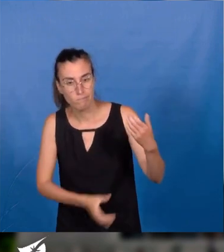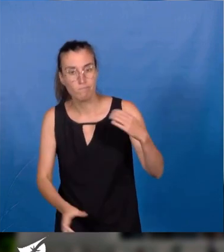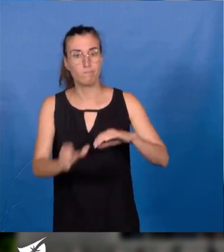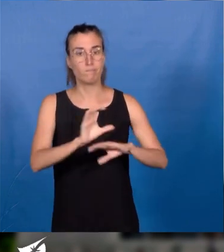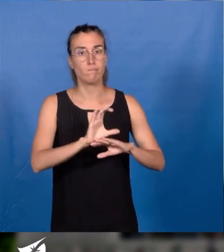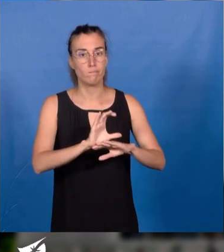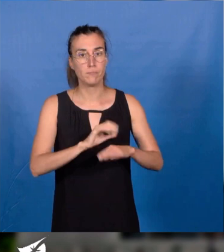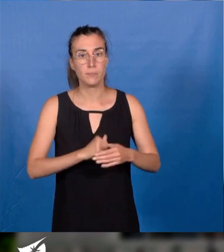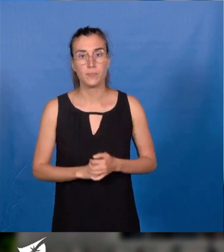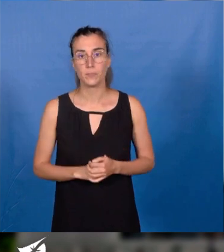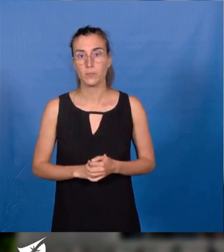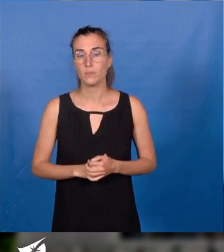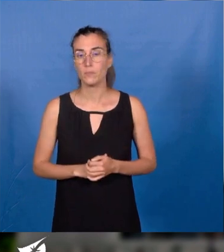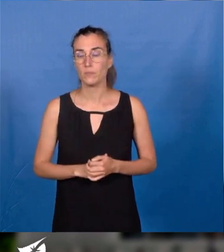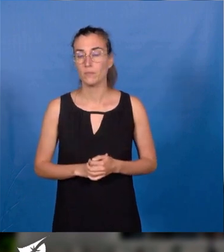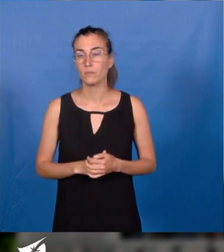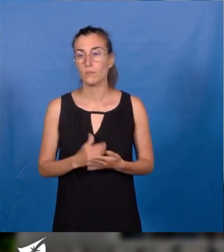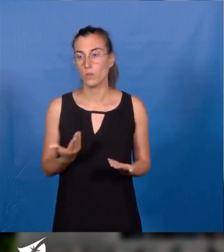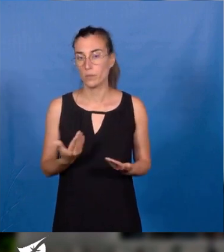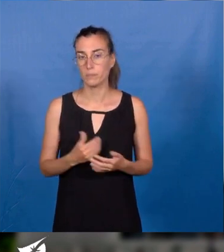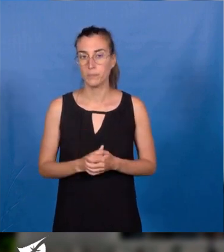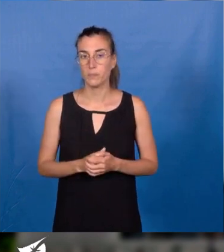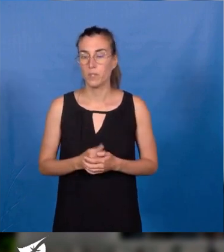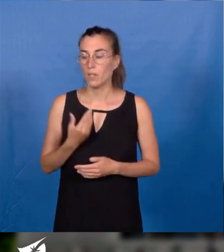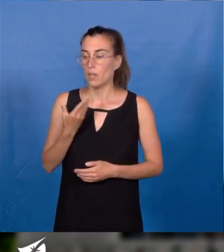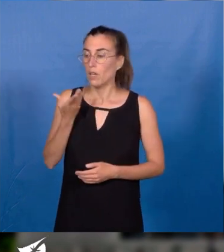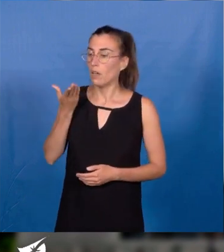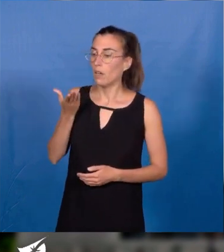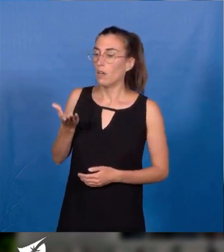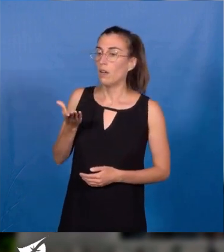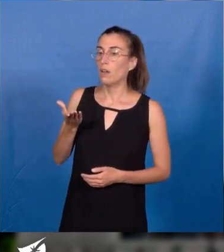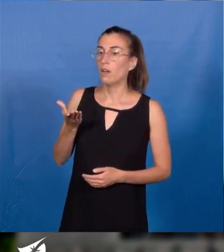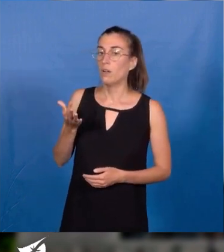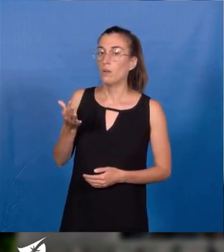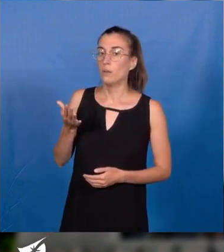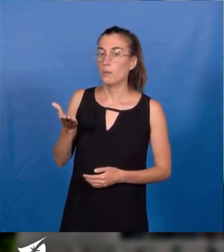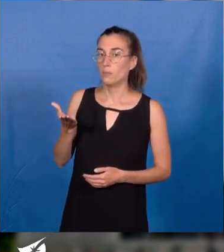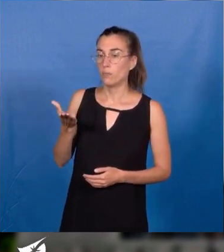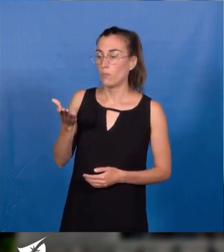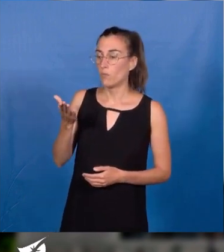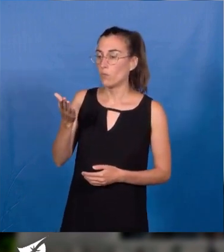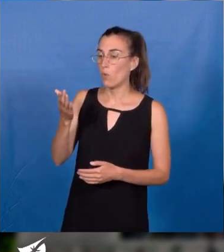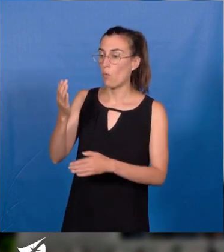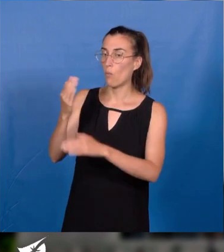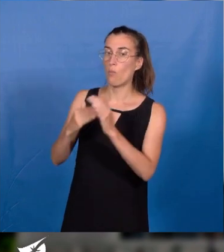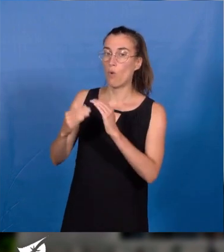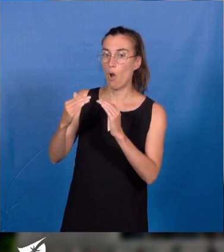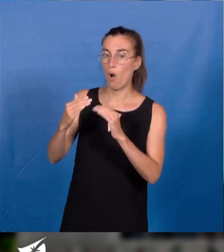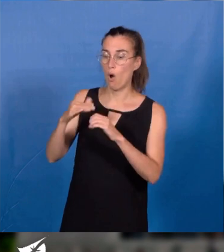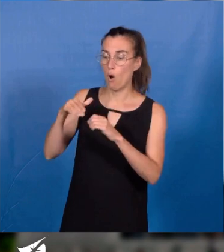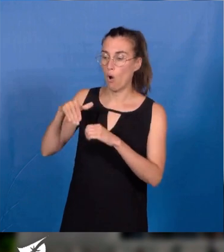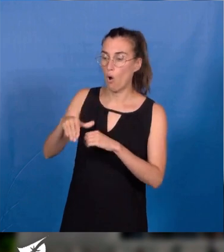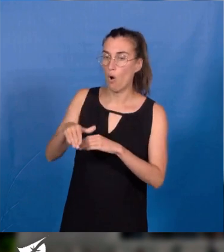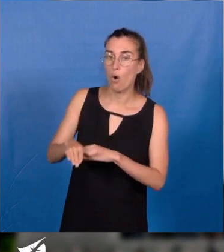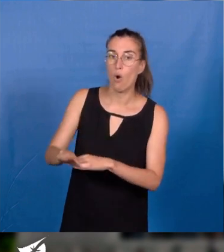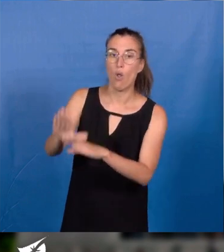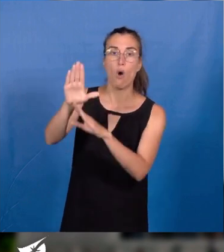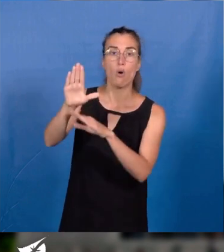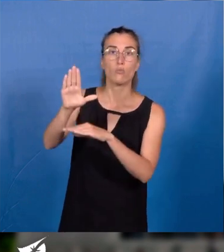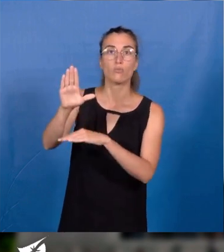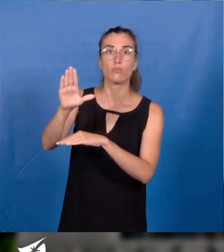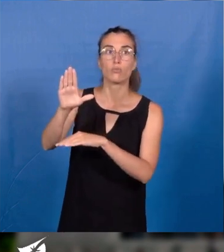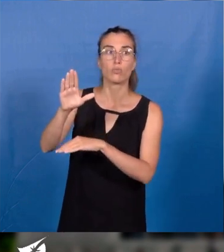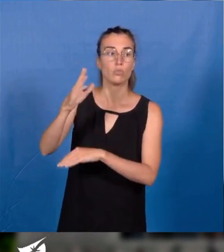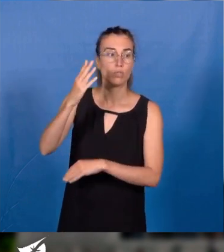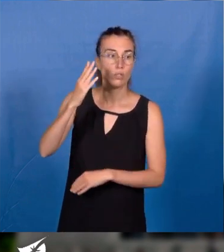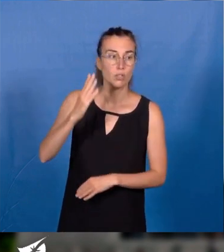point. Après, avant de revenir sur ce plan de relance nécessaire et